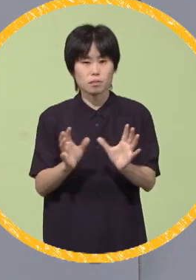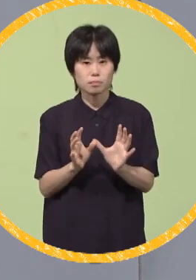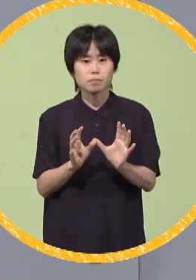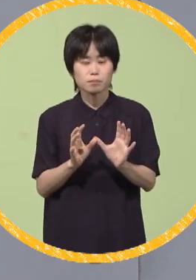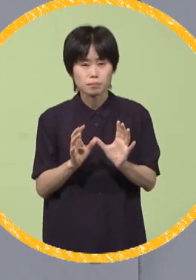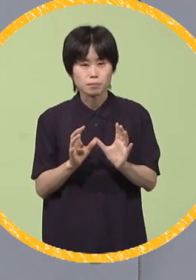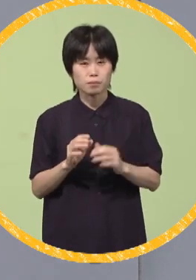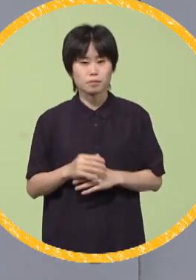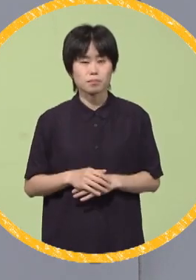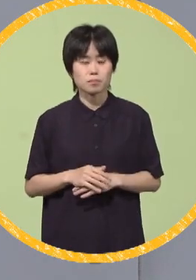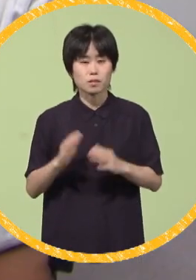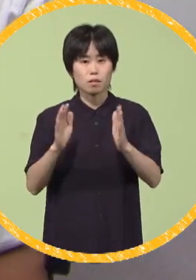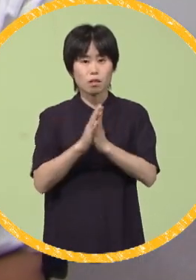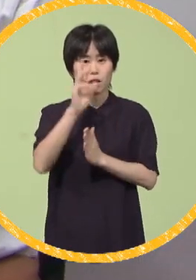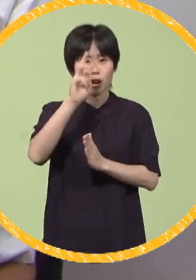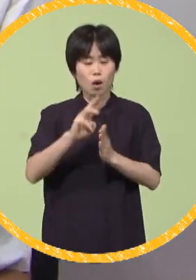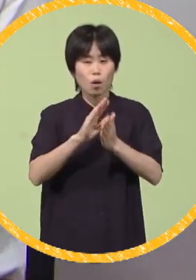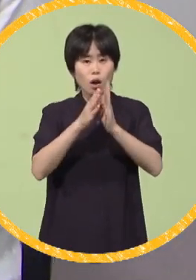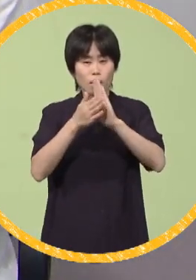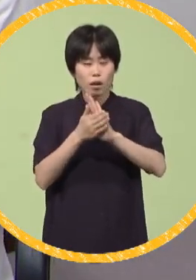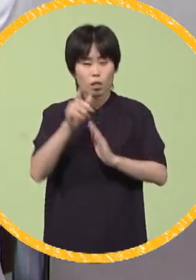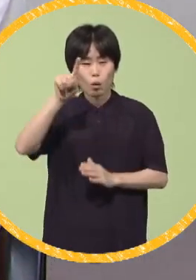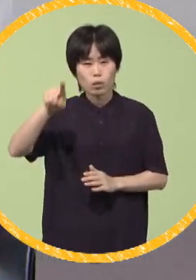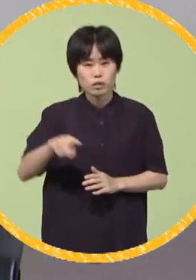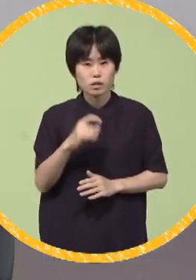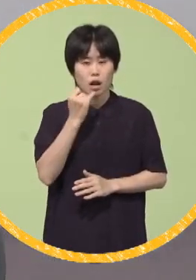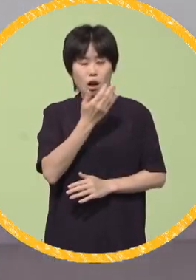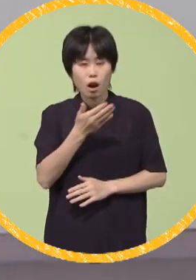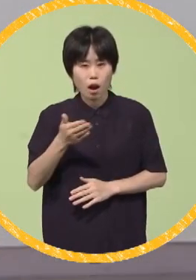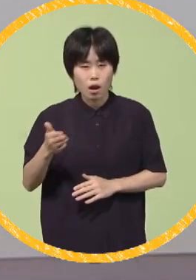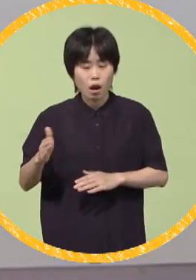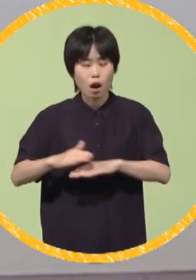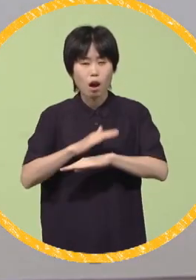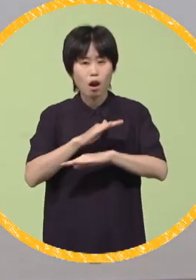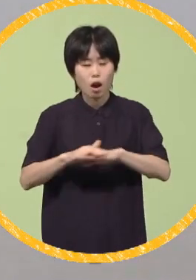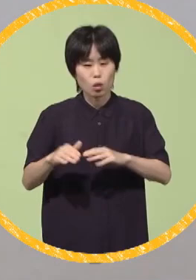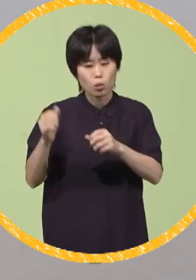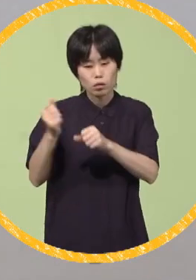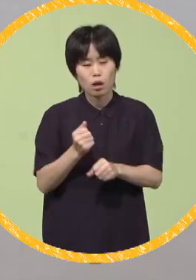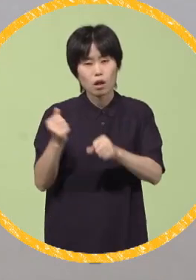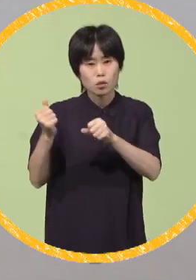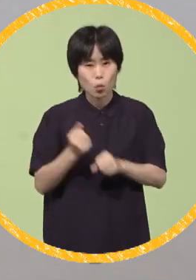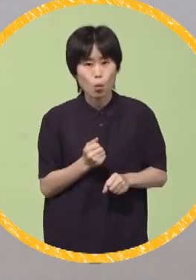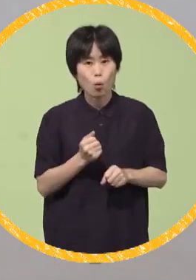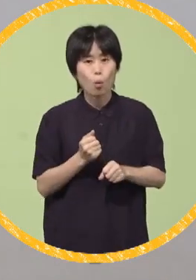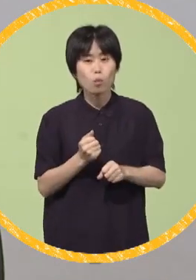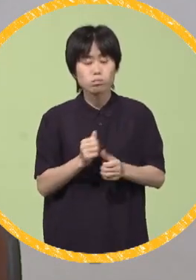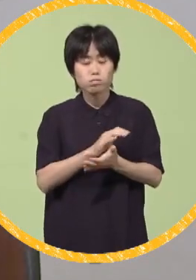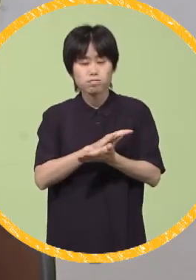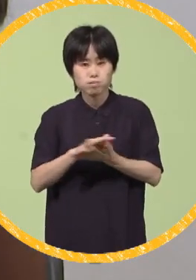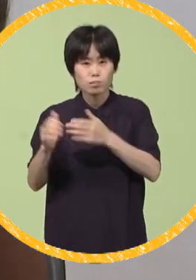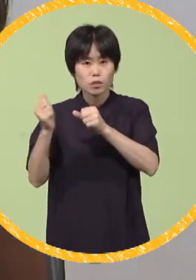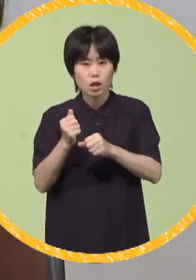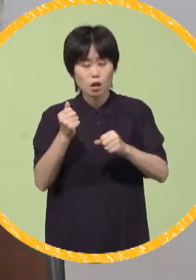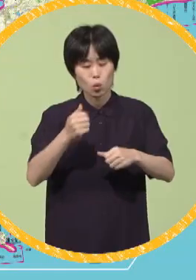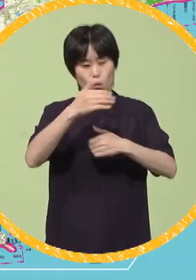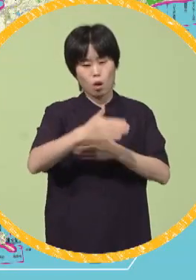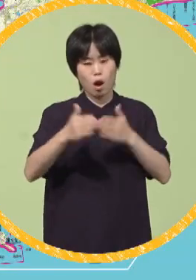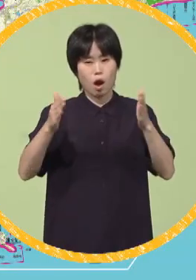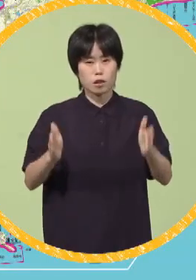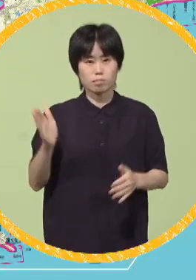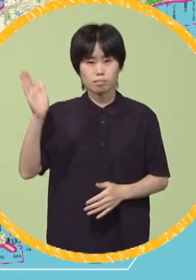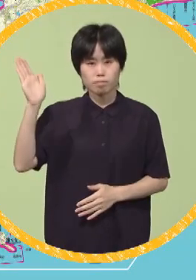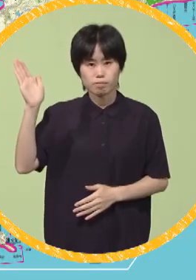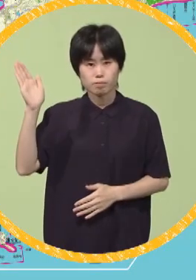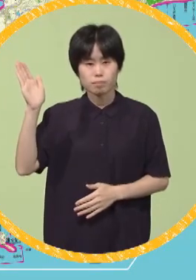財団は、はい、神奈川県の自然海岸の海岸清掃、その海岸清掃の範囲は、はい、こちらの写真にあり